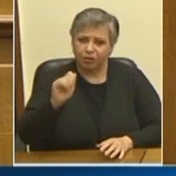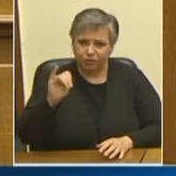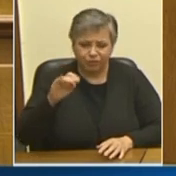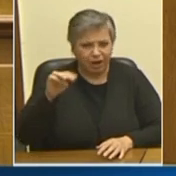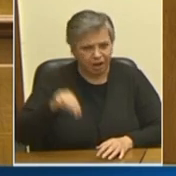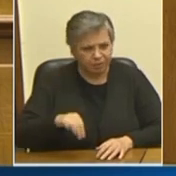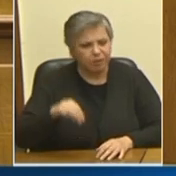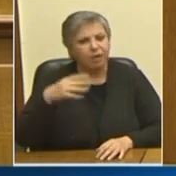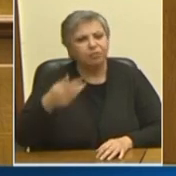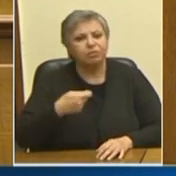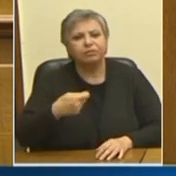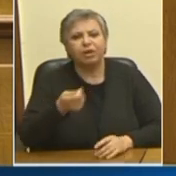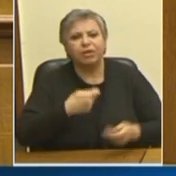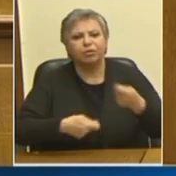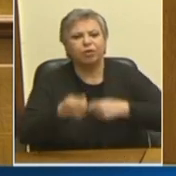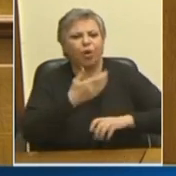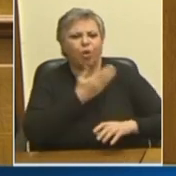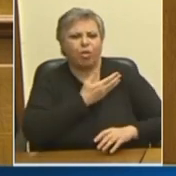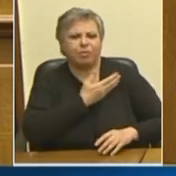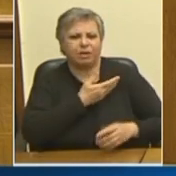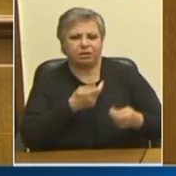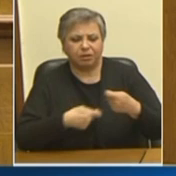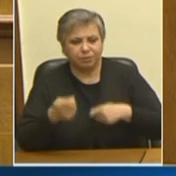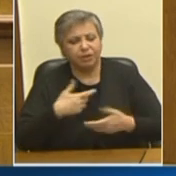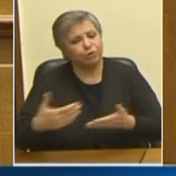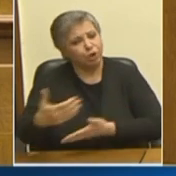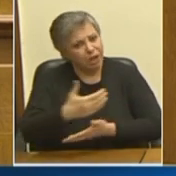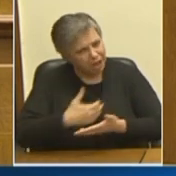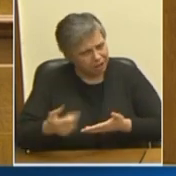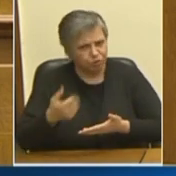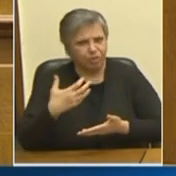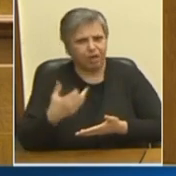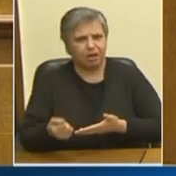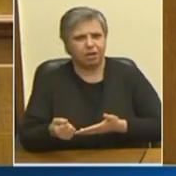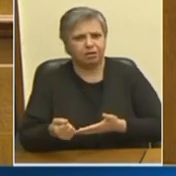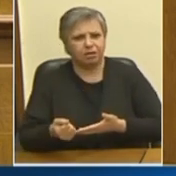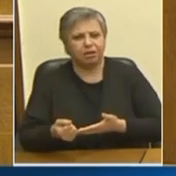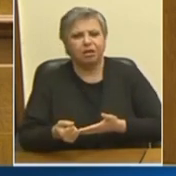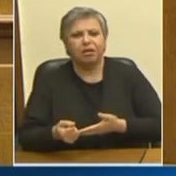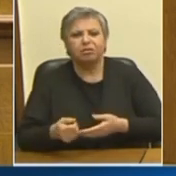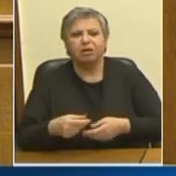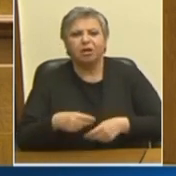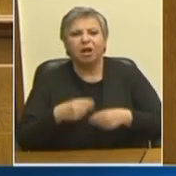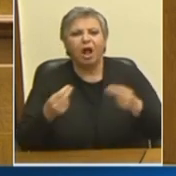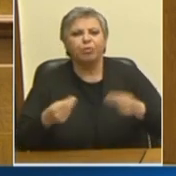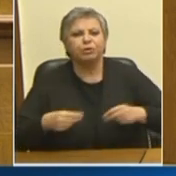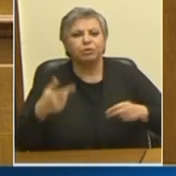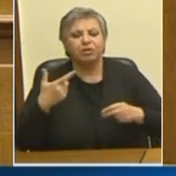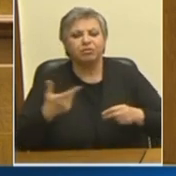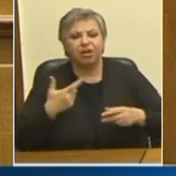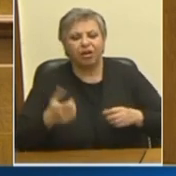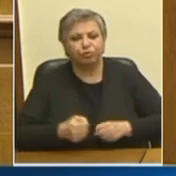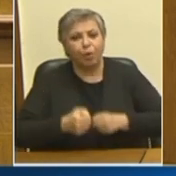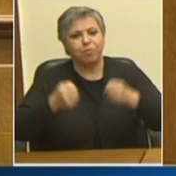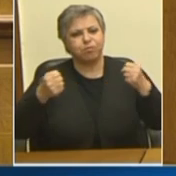οικοδομικές επιχειρήσεις για να έχουν έσοδα και να είναι απόλυτοι εξουσιαστές επί του ποιμνίου και